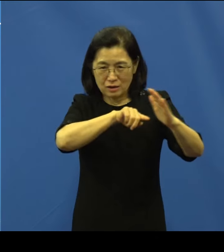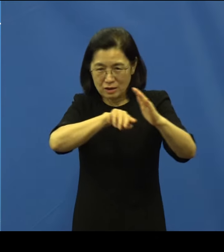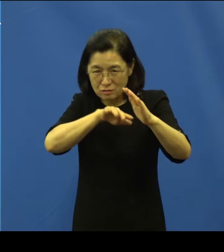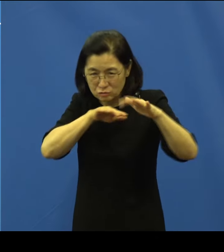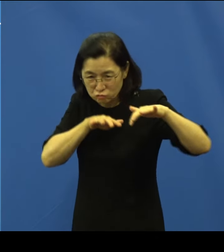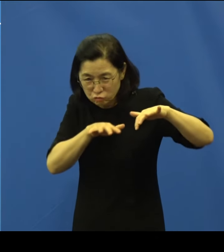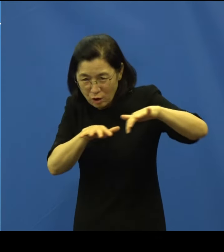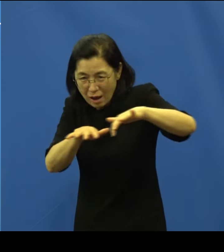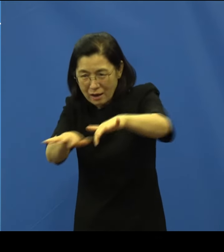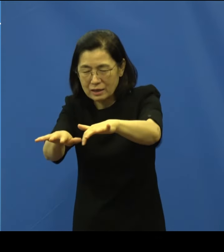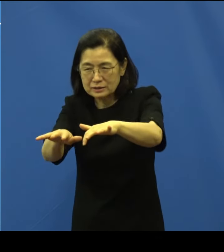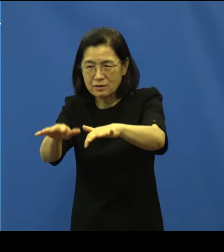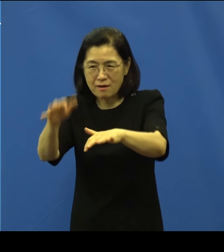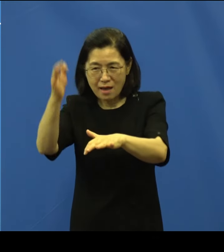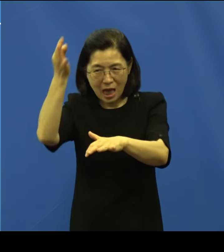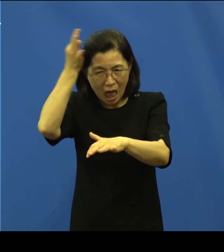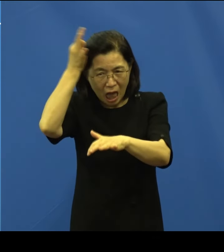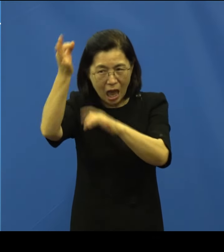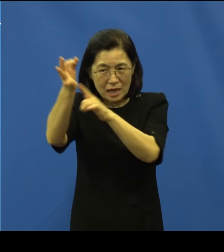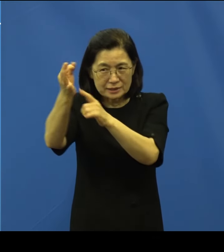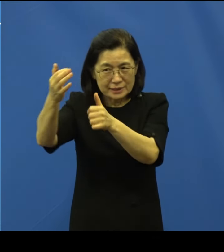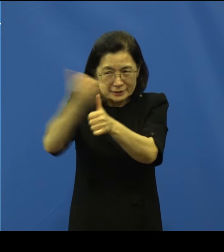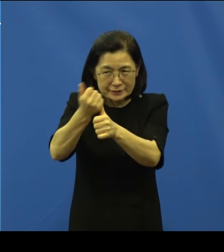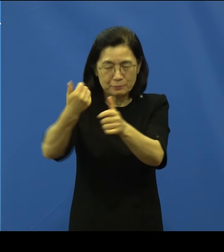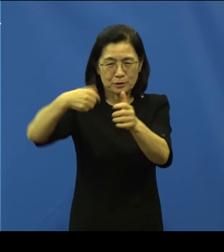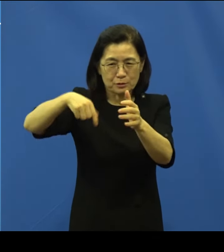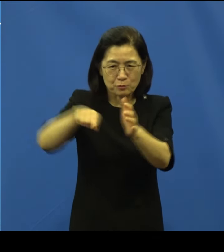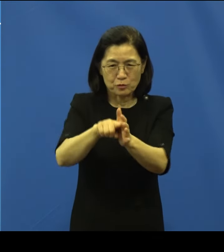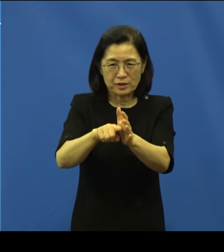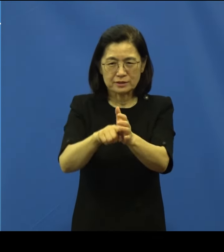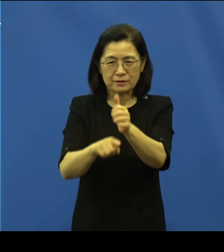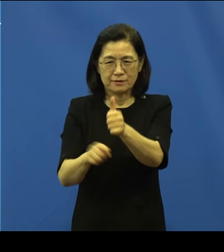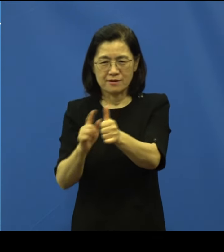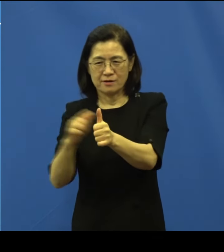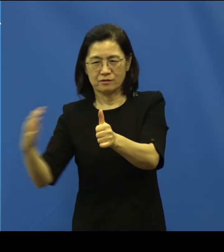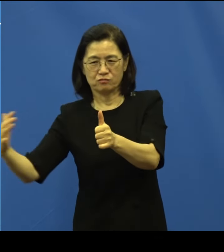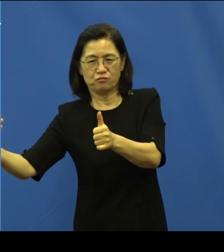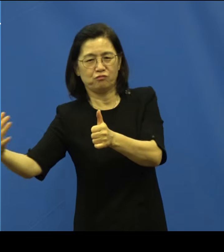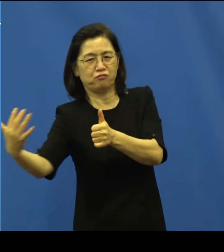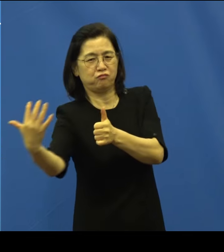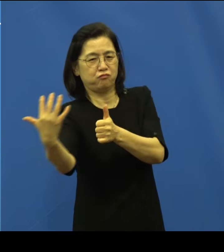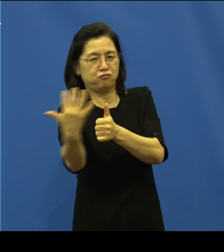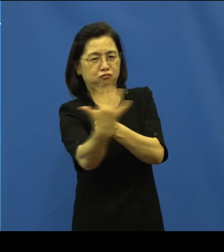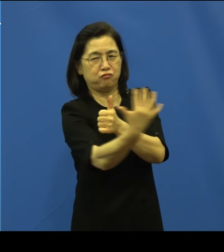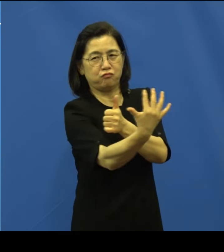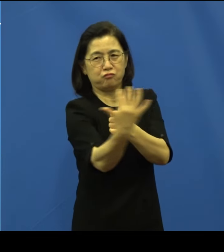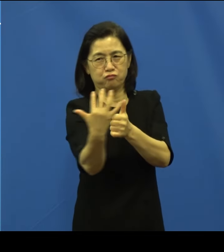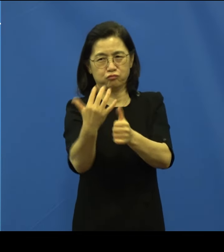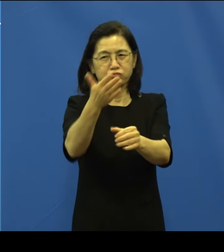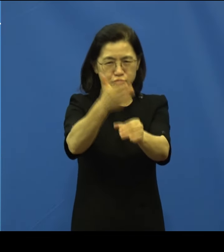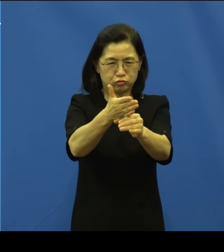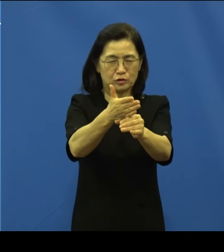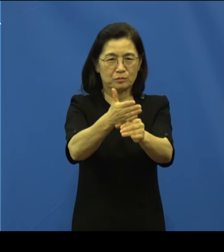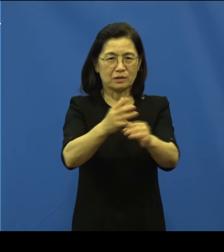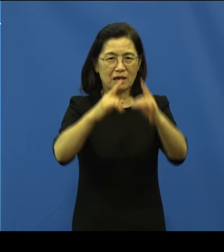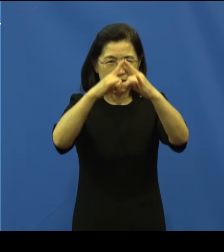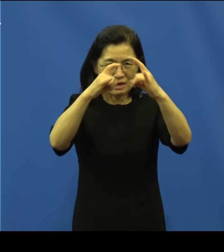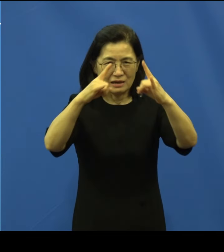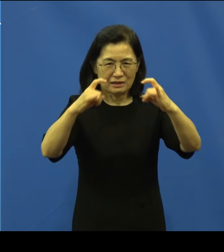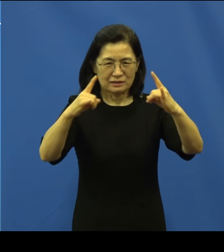엘리사를 잡기 위해서 온 거예요. 아람의 군대가 병거를 거느리고. 그래서 성읍을 다